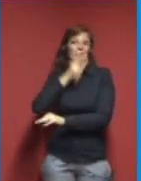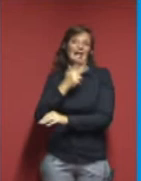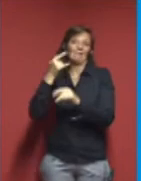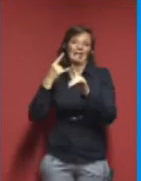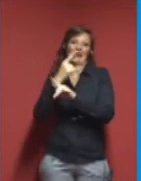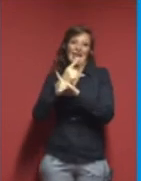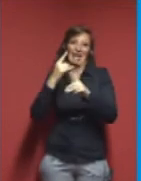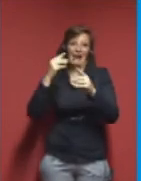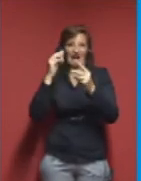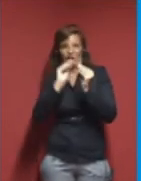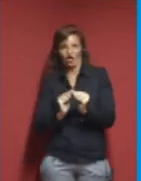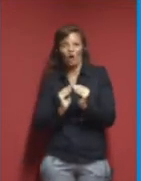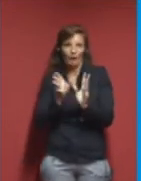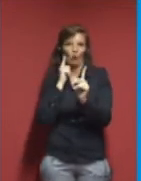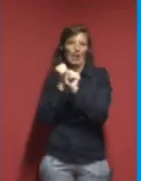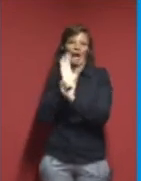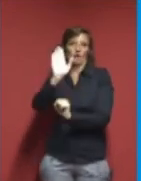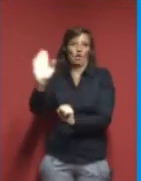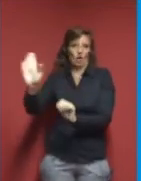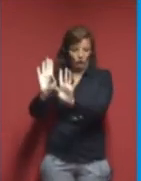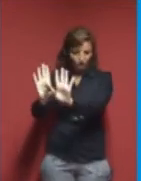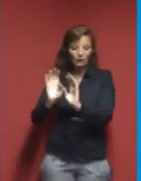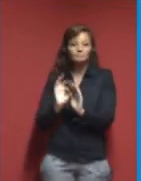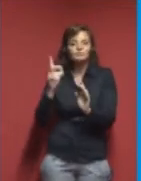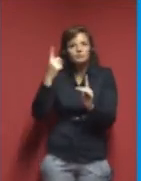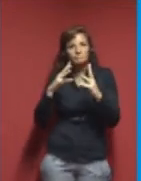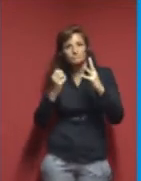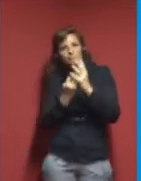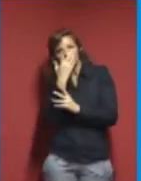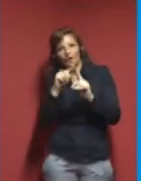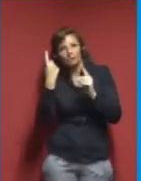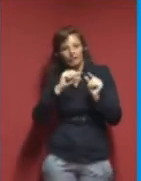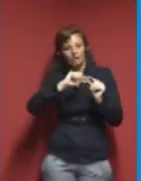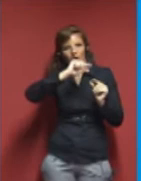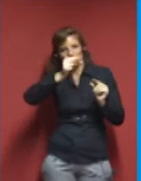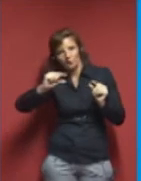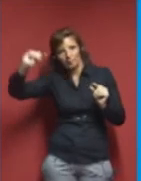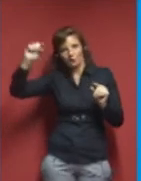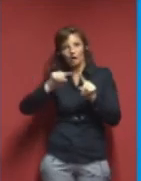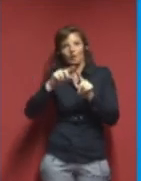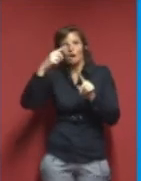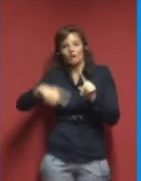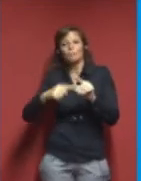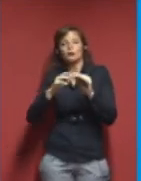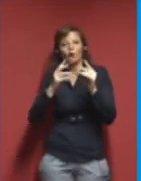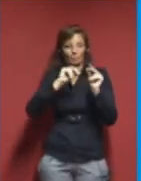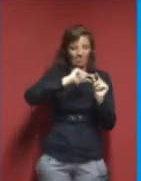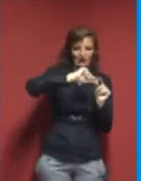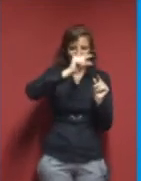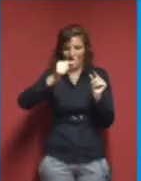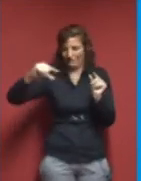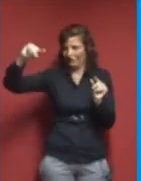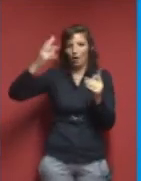loro professione. Hanno fatto questo pezzo, questo mobile curvilineo e